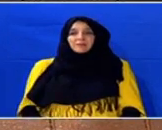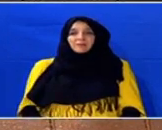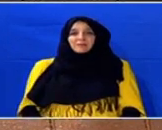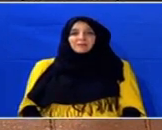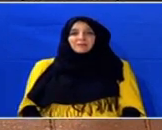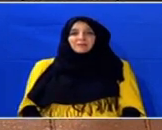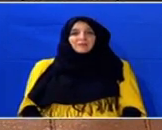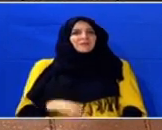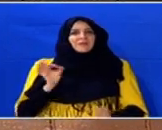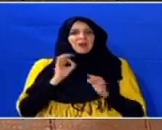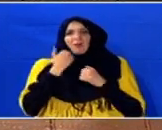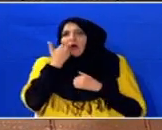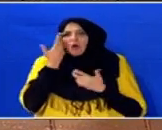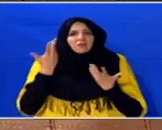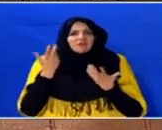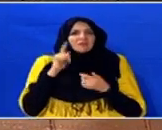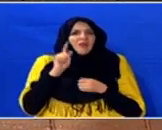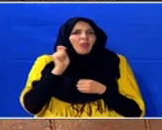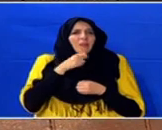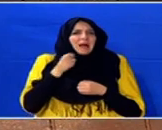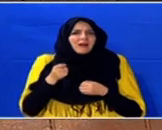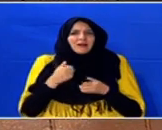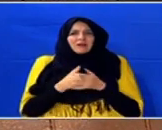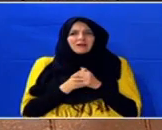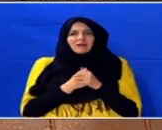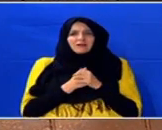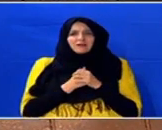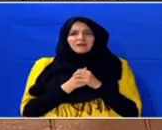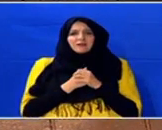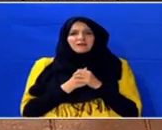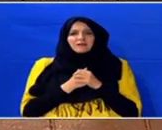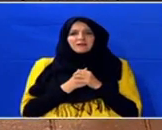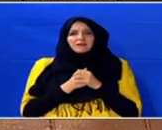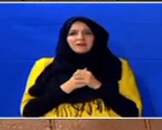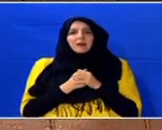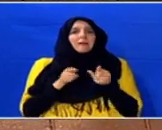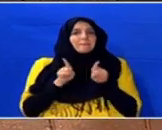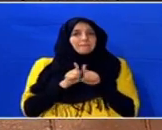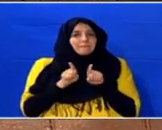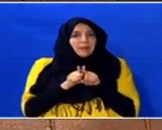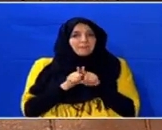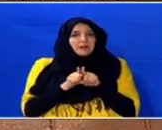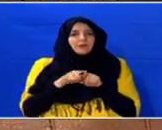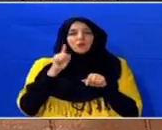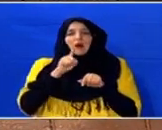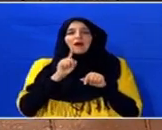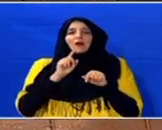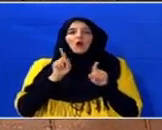فلا حياء في هذا الأمر، لا حياء. حتى ولو تظاهرت